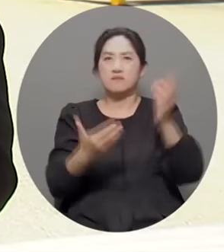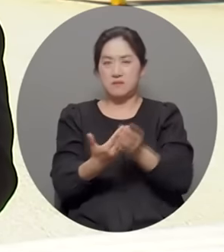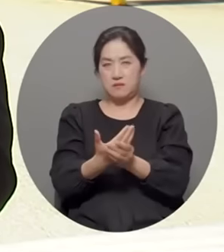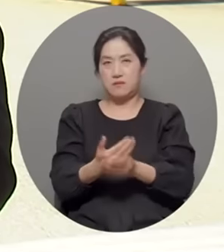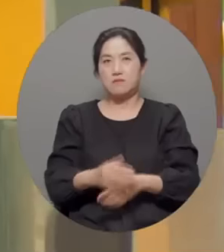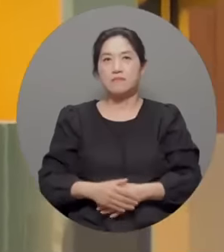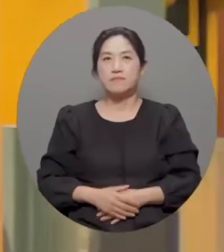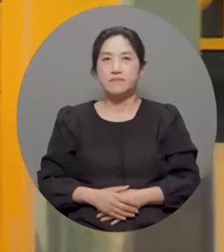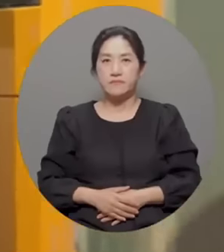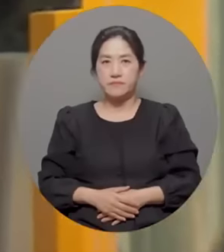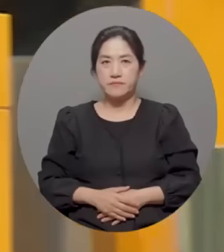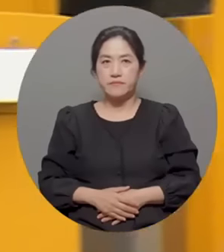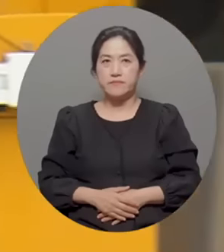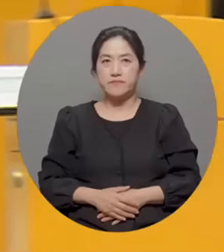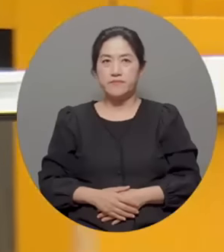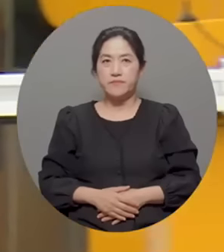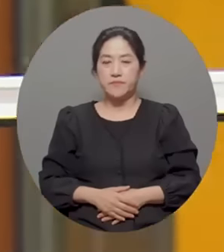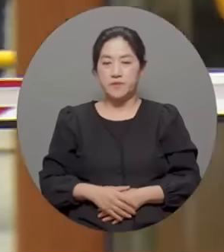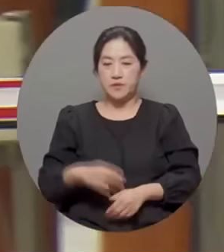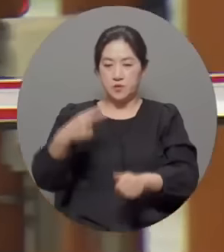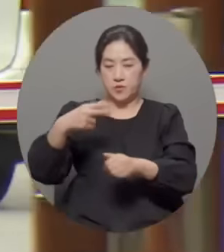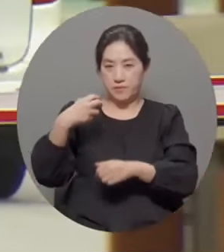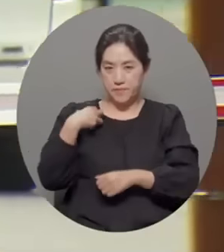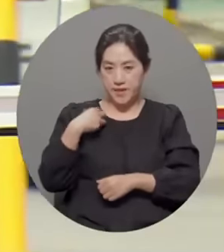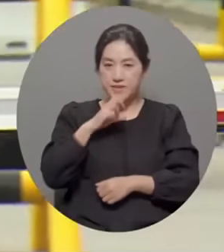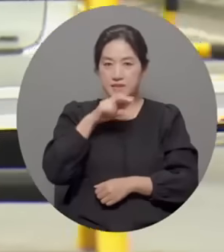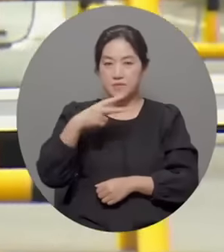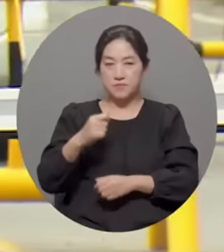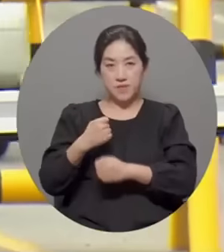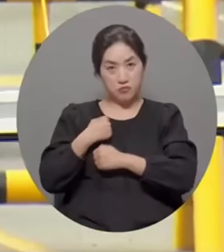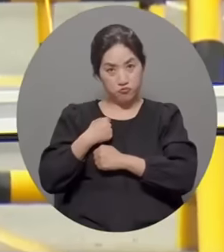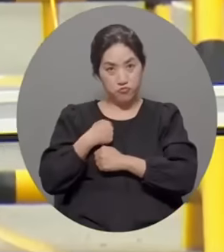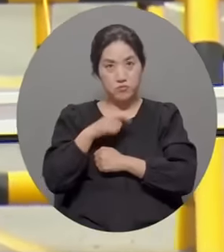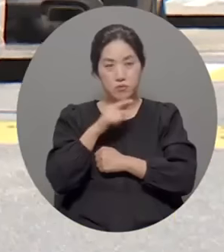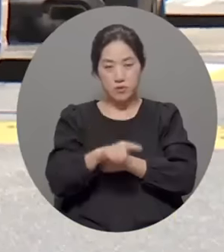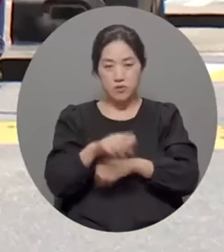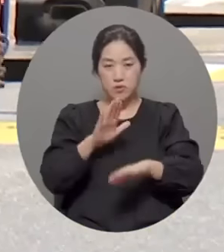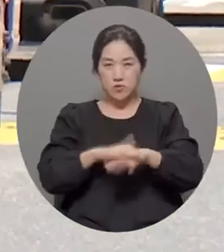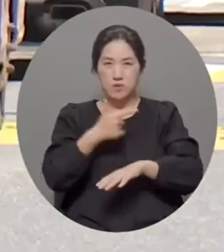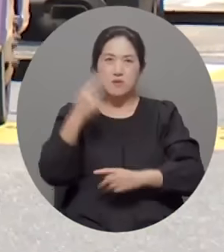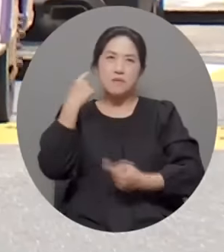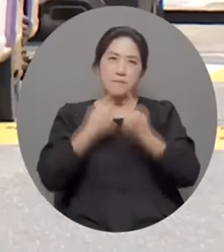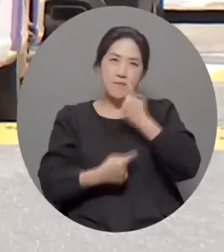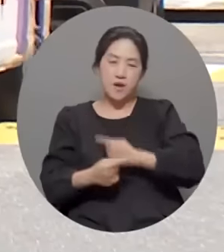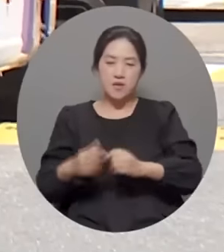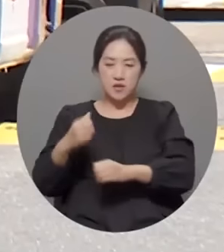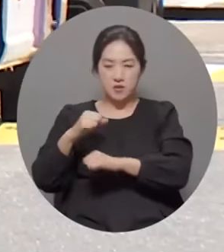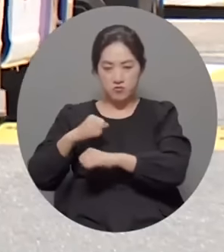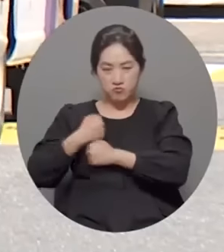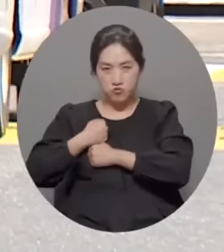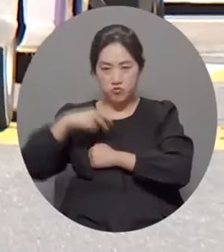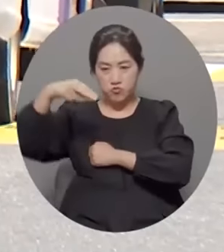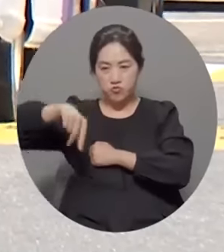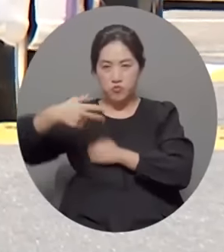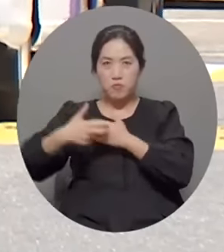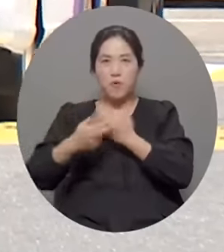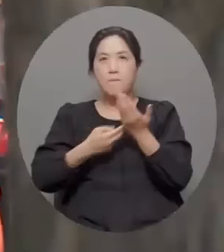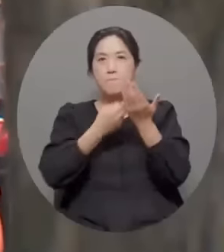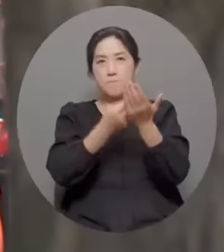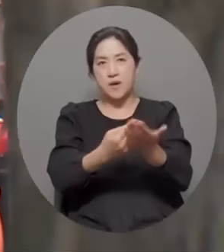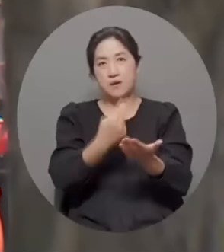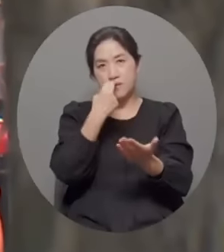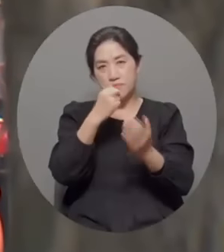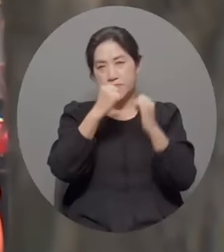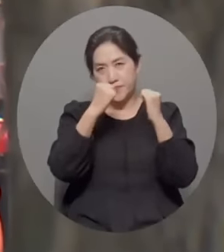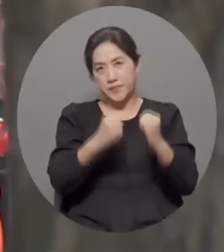조사됐습니다. 교관 역할을 한 30대 부사관은 손을 크게 다쳐 국군 수도병원으로 이송됐지만